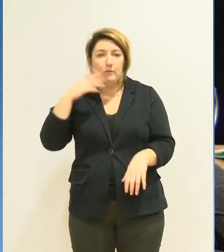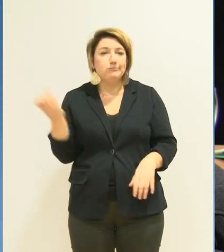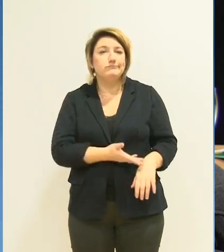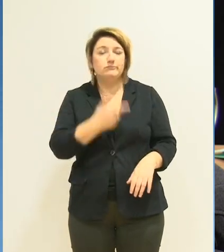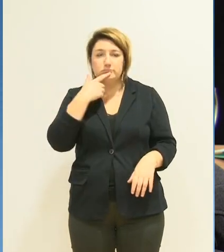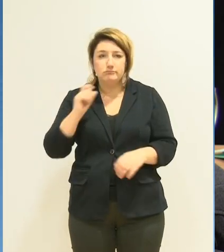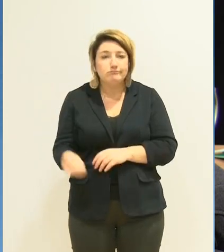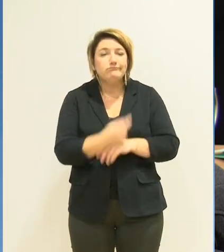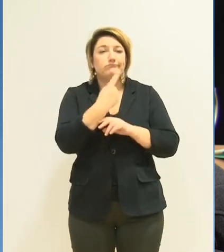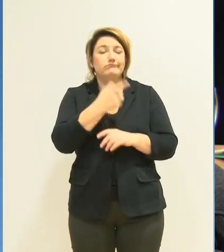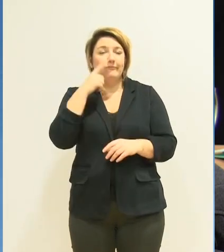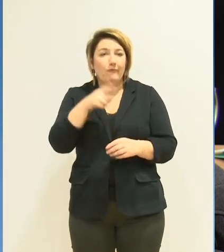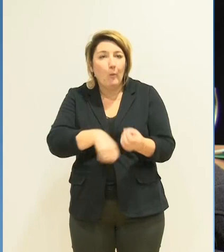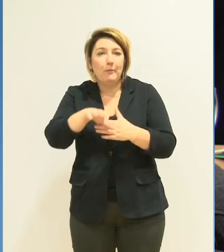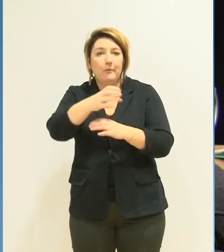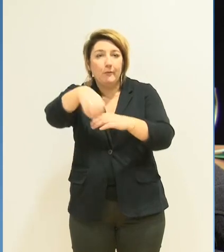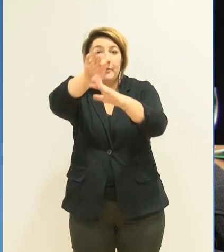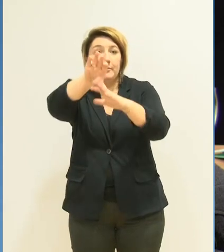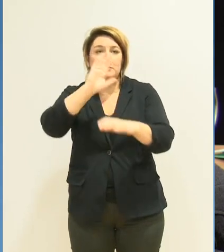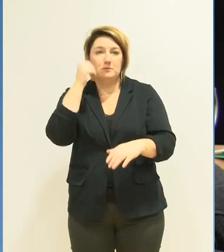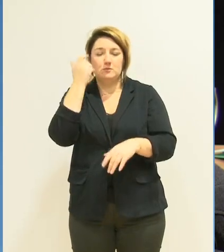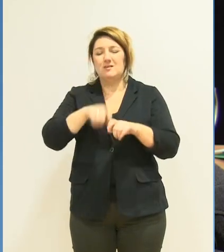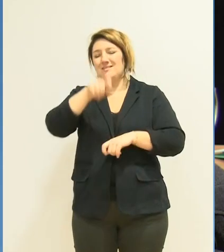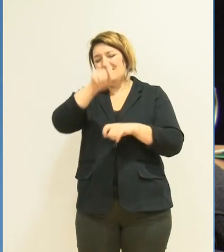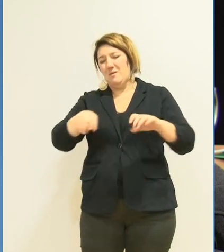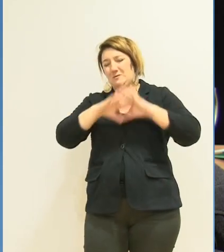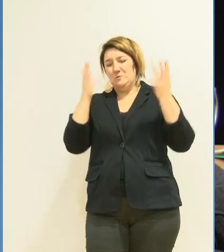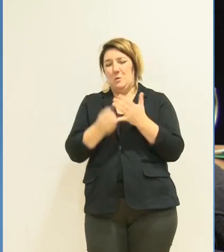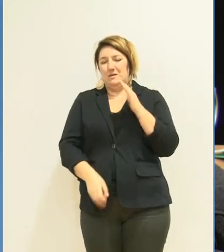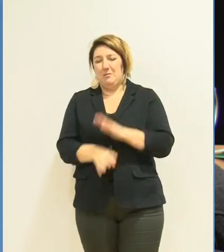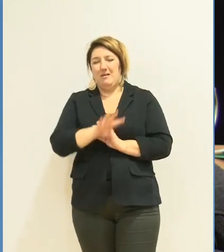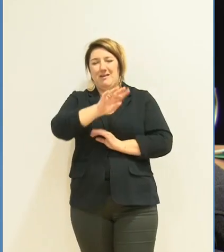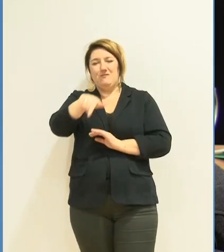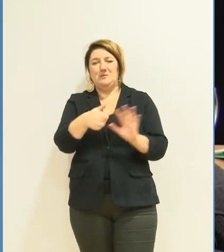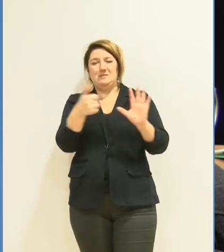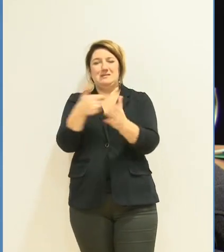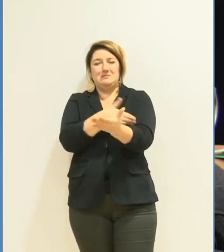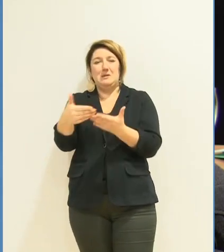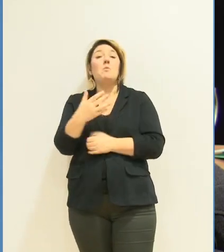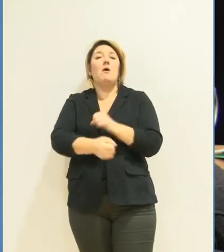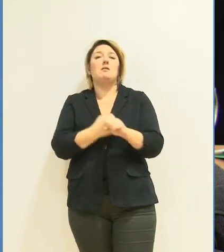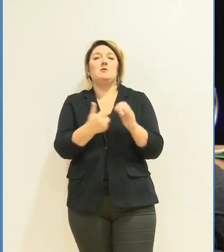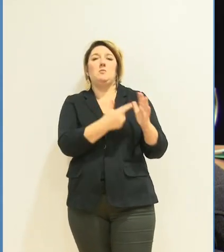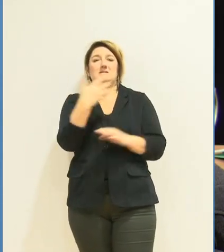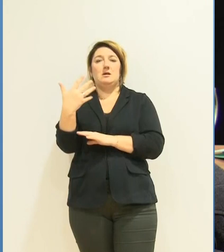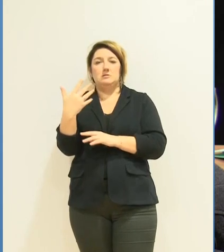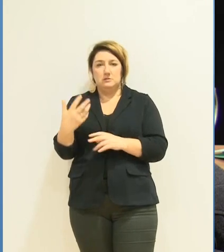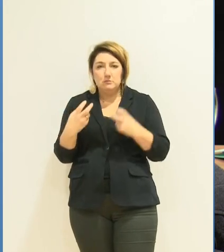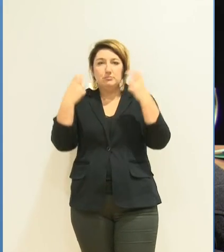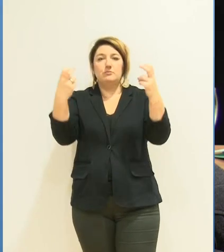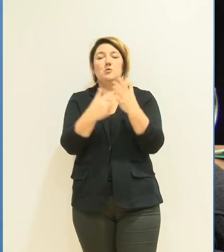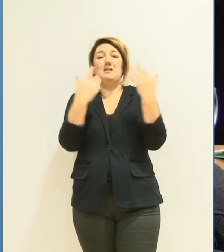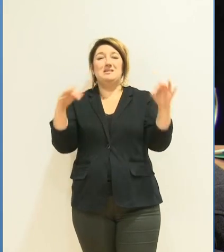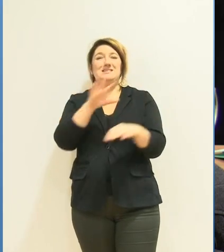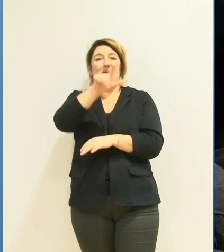des compléments et c'est comme ça qu'on est passé d'une estimation de 4 millions 6,2 travaux en 2005 à 5 millions 6 en 2010